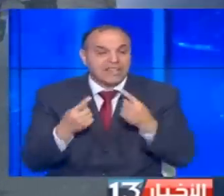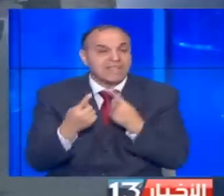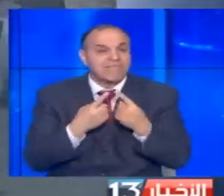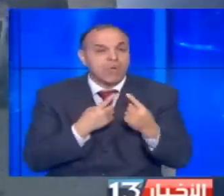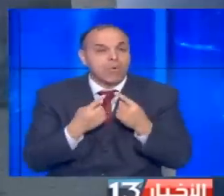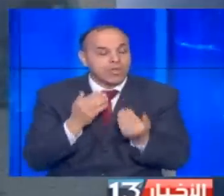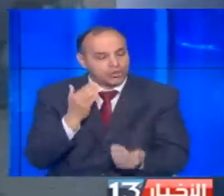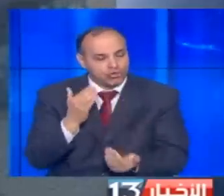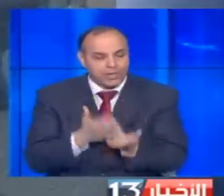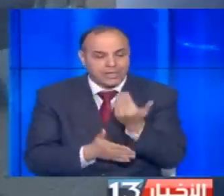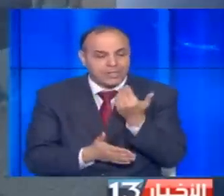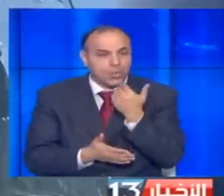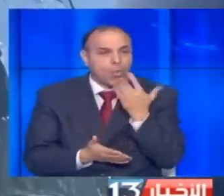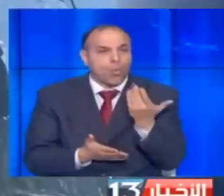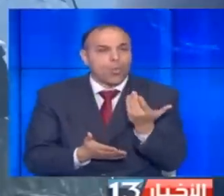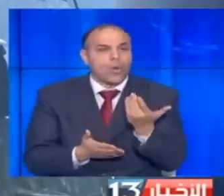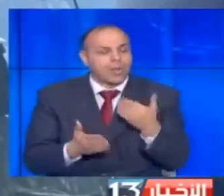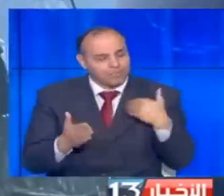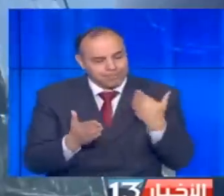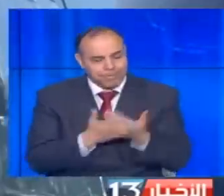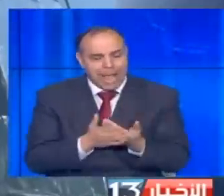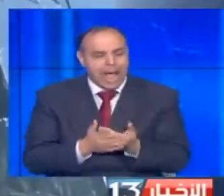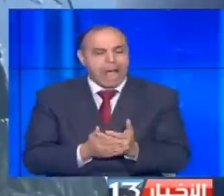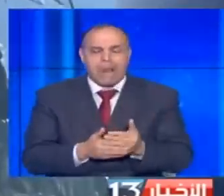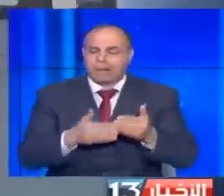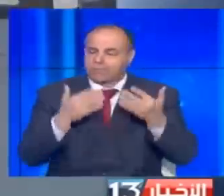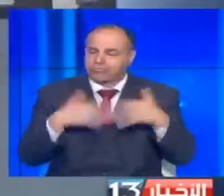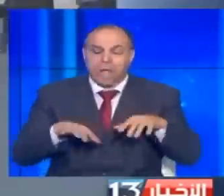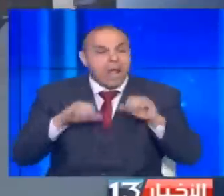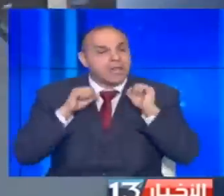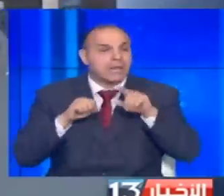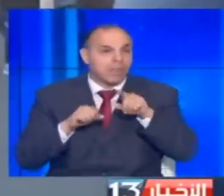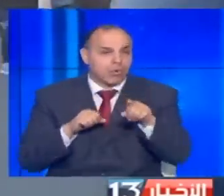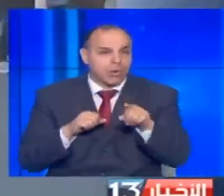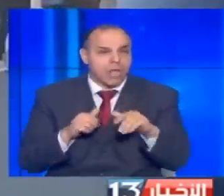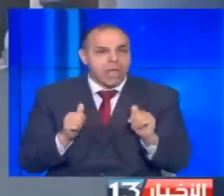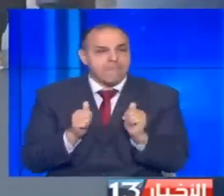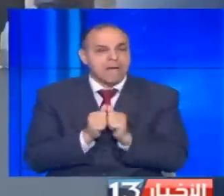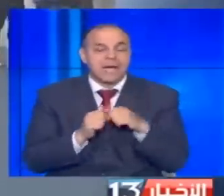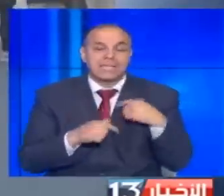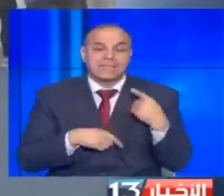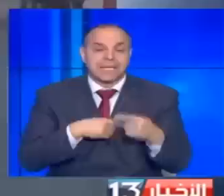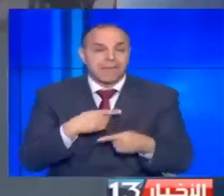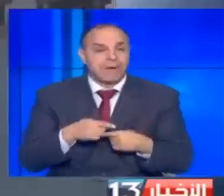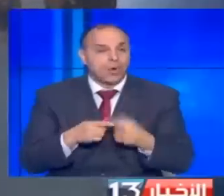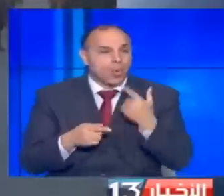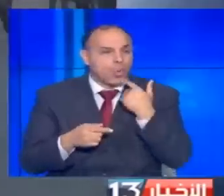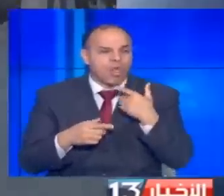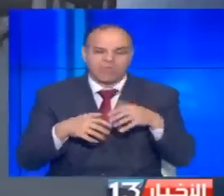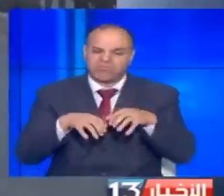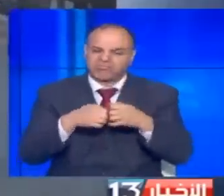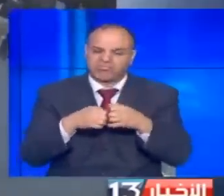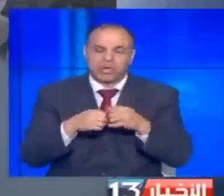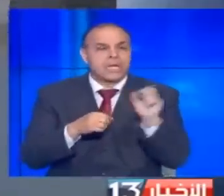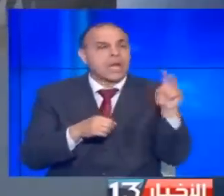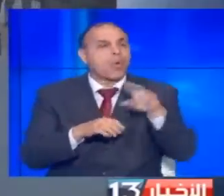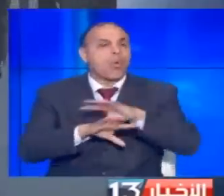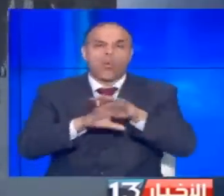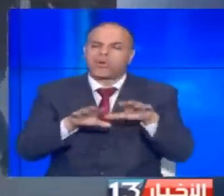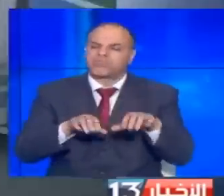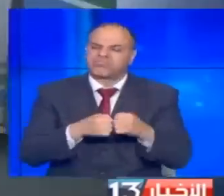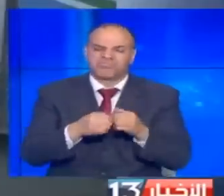جديده دون التوصل الى رفع الاضراب ومعه يستمر شبه الجلاله للنقل العمومي